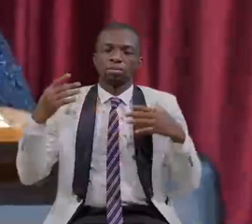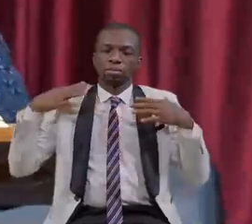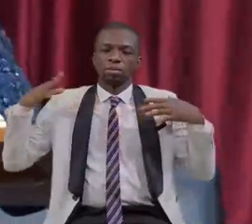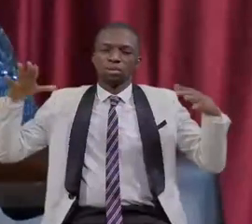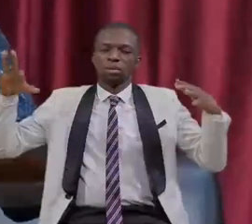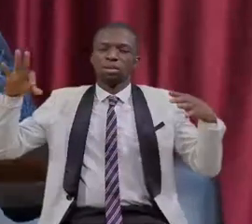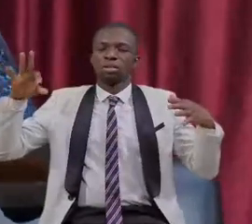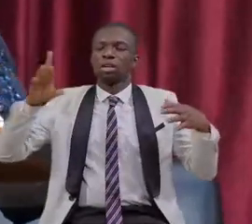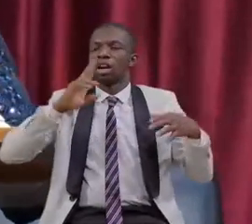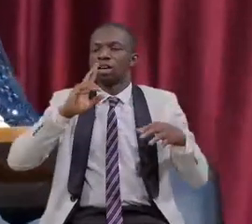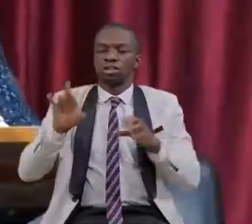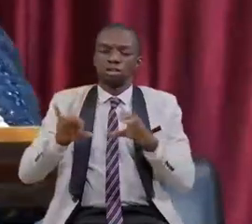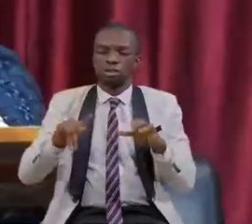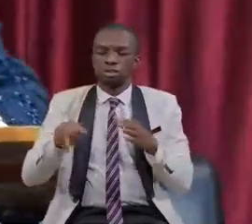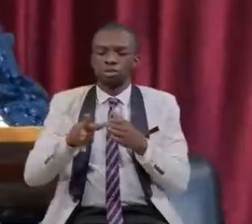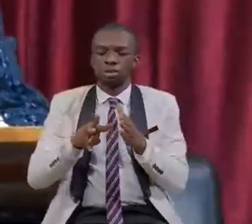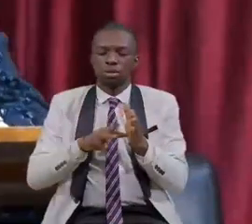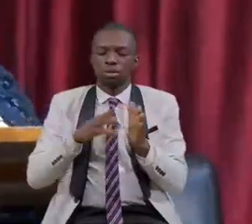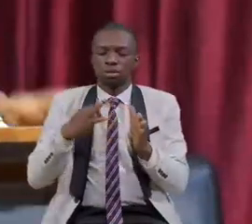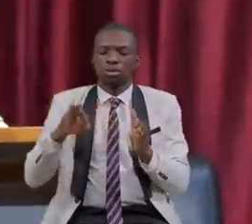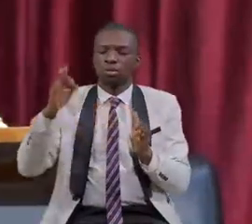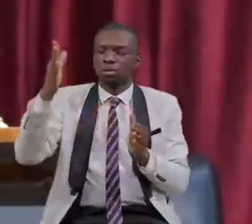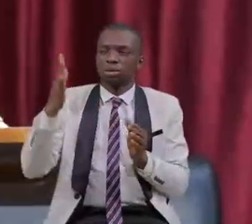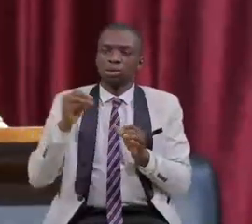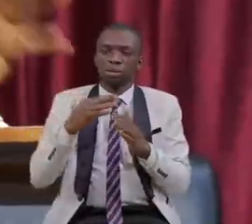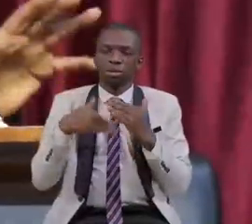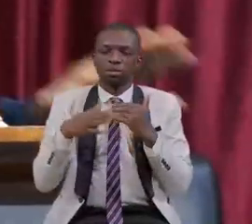Les anges font la volonté de Dieu au ciel.